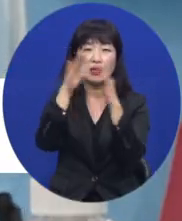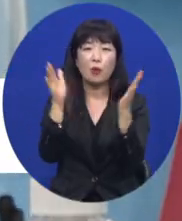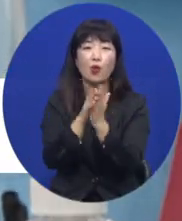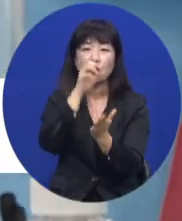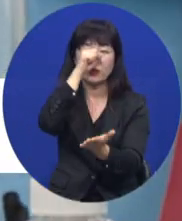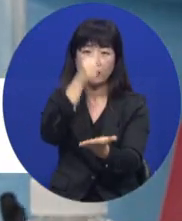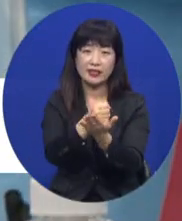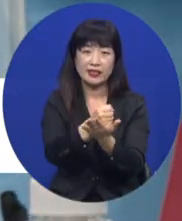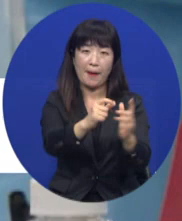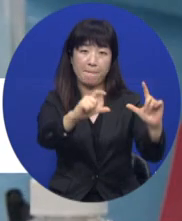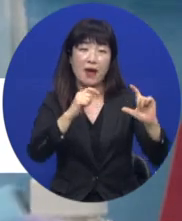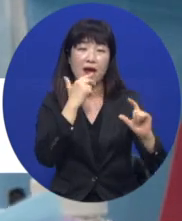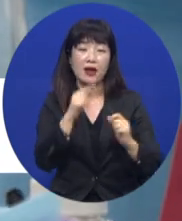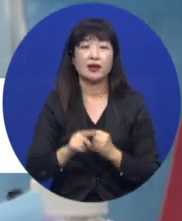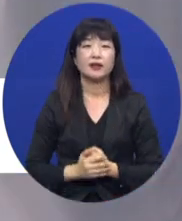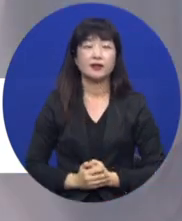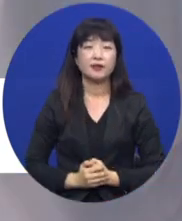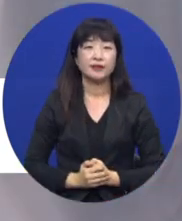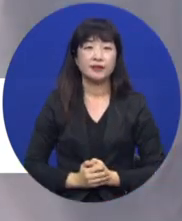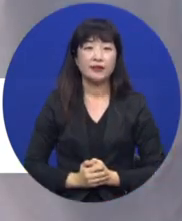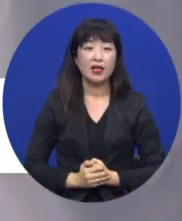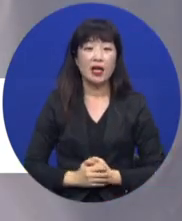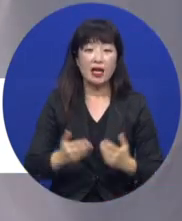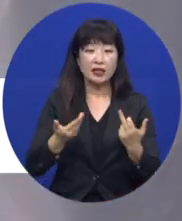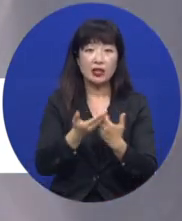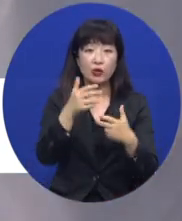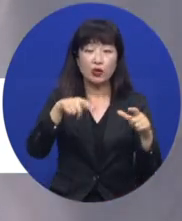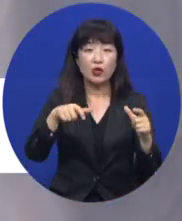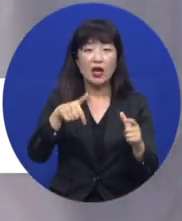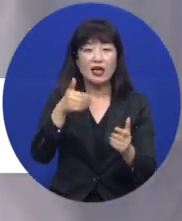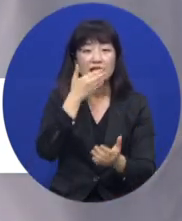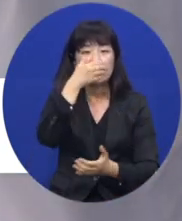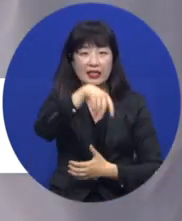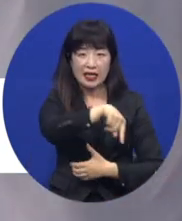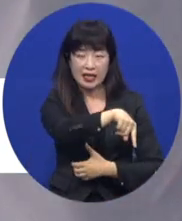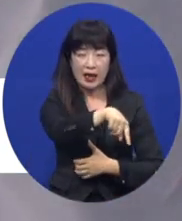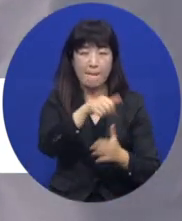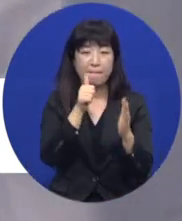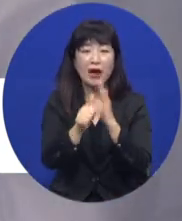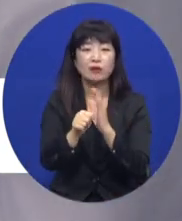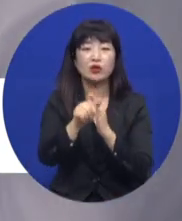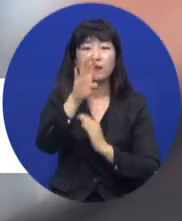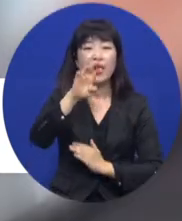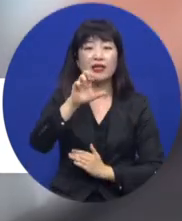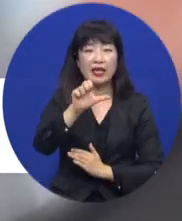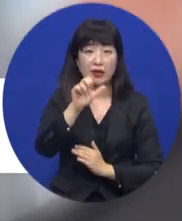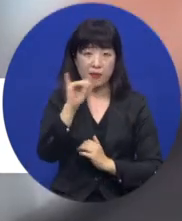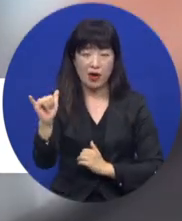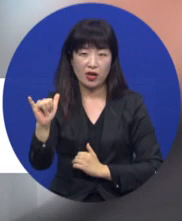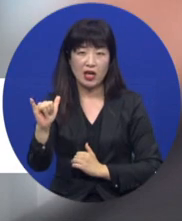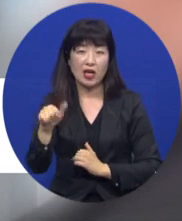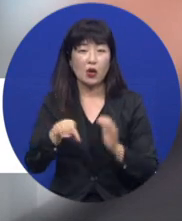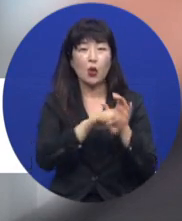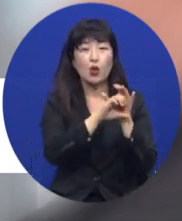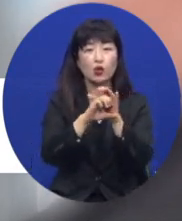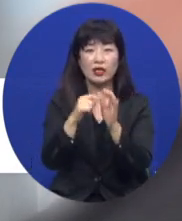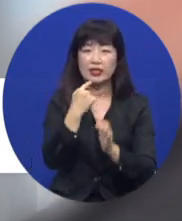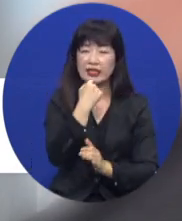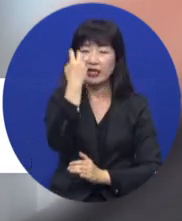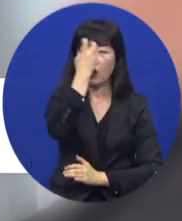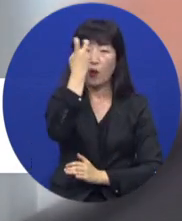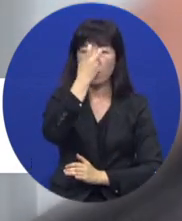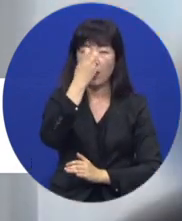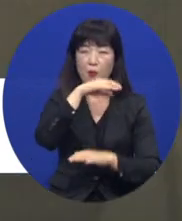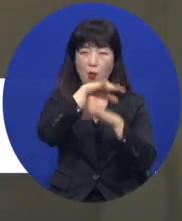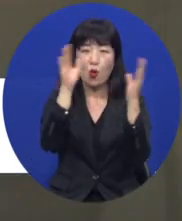음성으로 확인되었습니다 제주도는 하루방 가든 음식점 방문자 45명이 크로나 이브 진단 검사를 받아